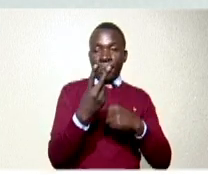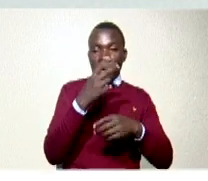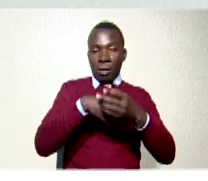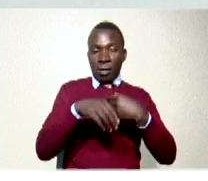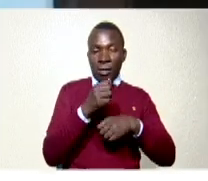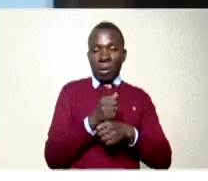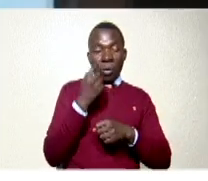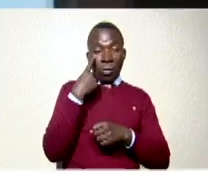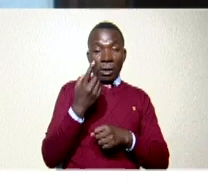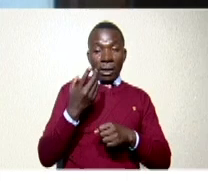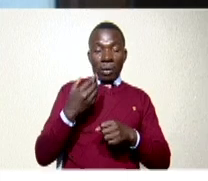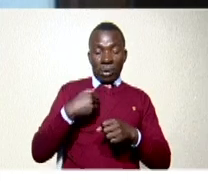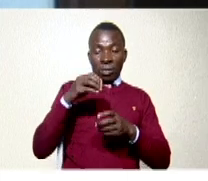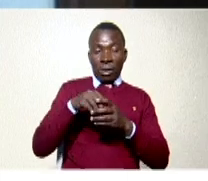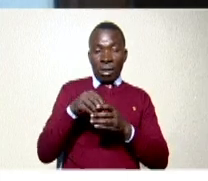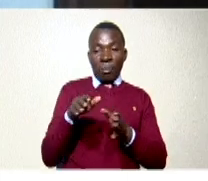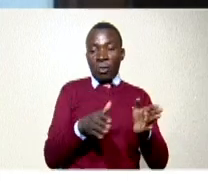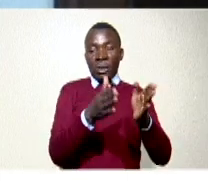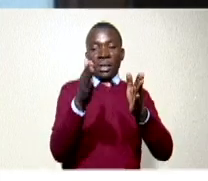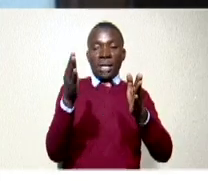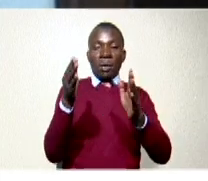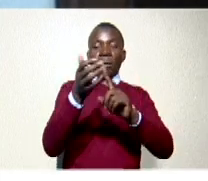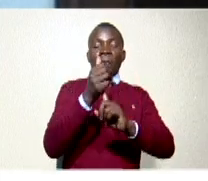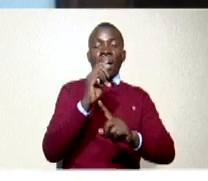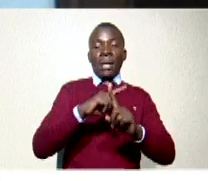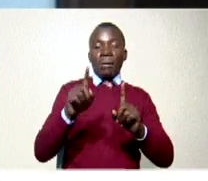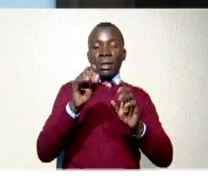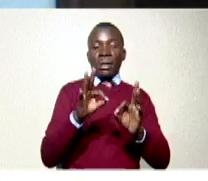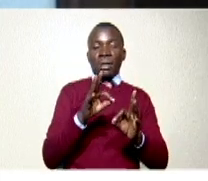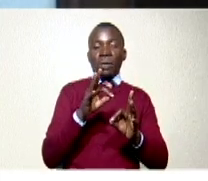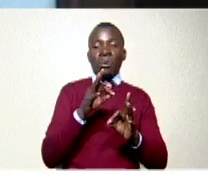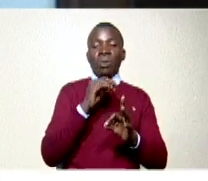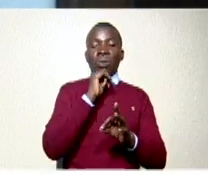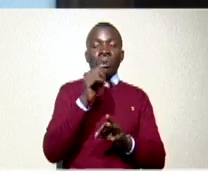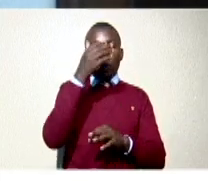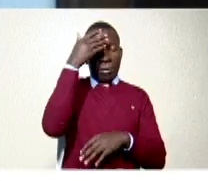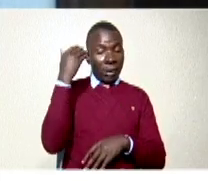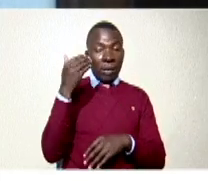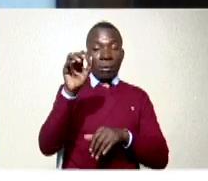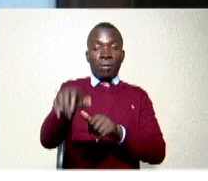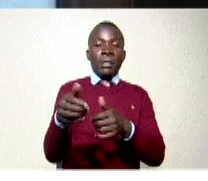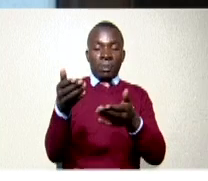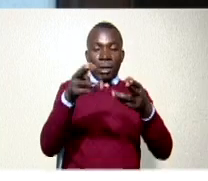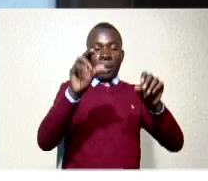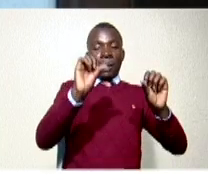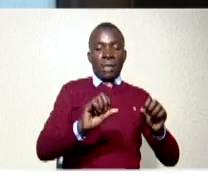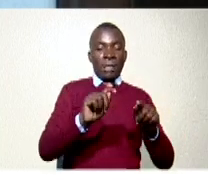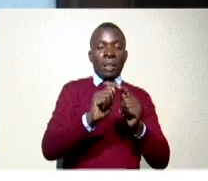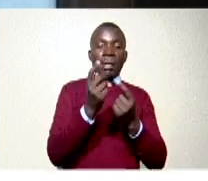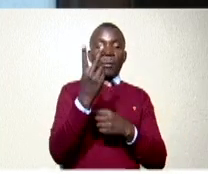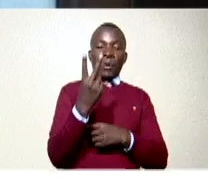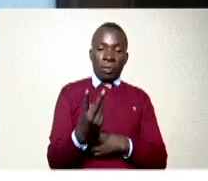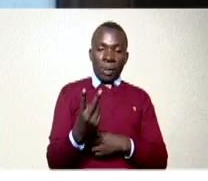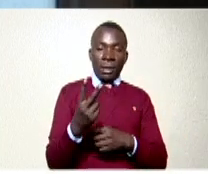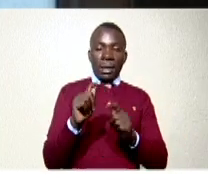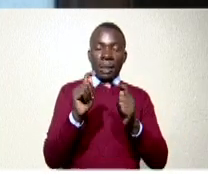nzira yo kuzabigeraho ariko cyo takwirengagiza nuko ubuhinzi ntabwo bwagenze neza mu bihembwe byombi ari igihembwe cya mbere ari n'iki cya kabiri cyarangiye